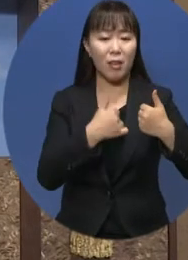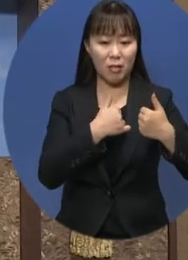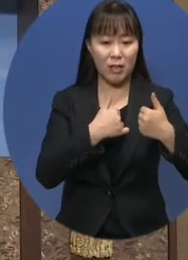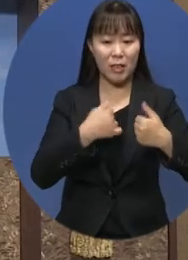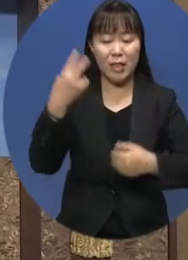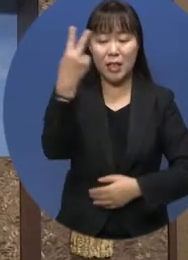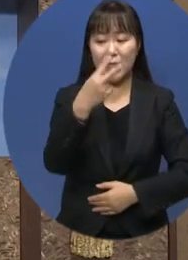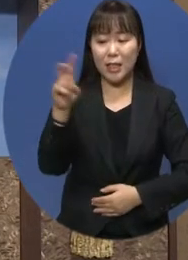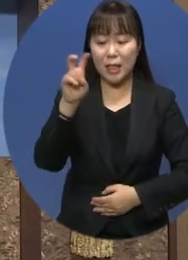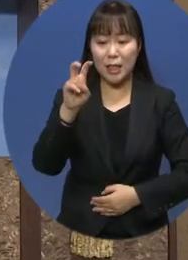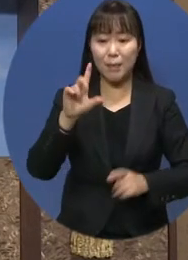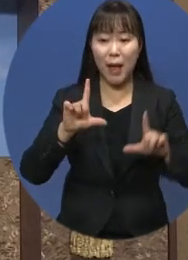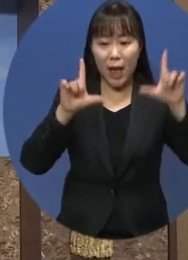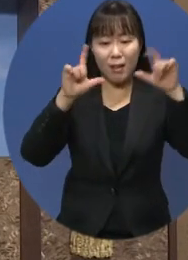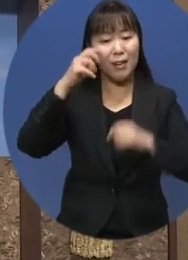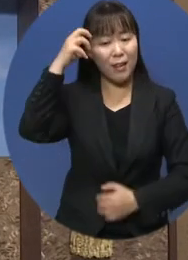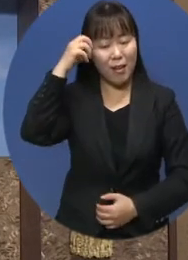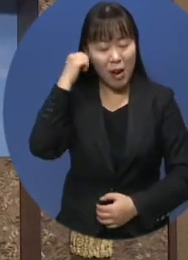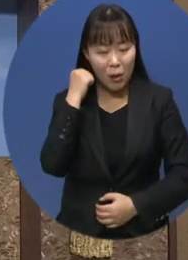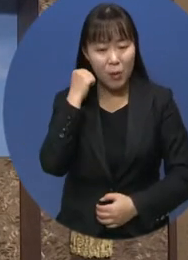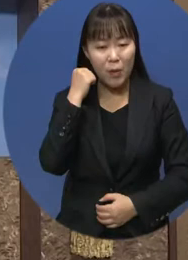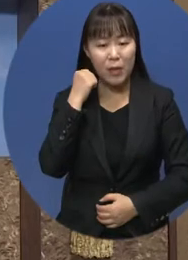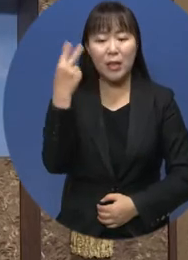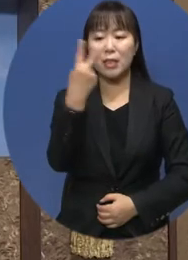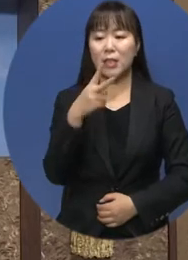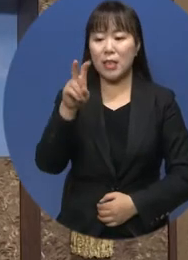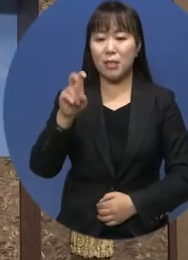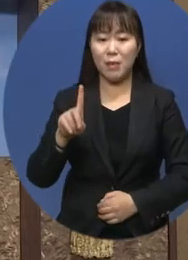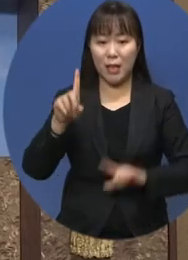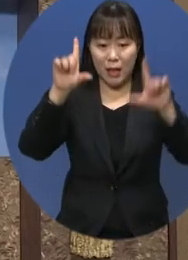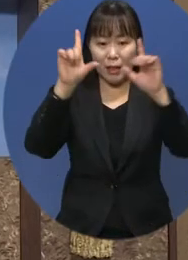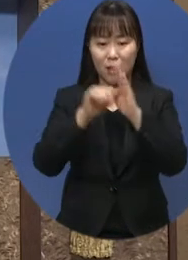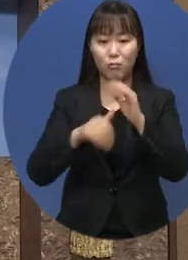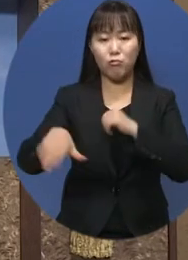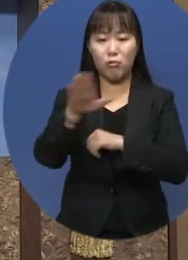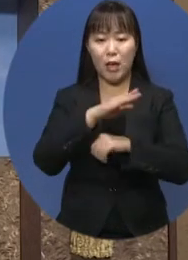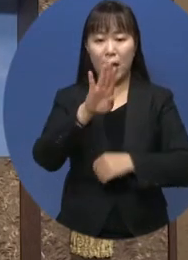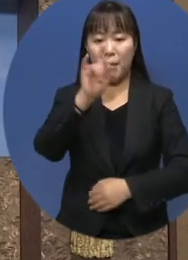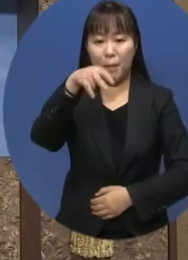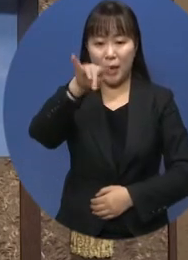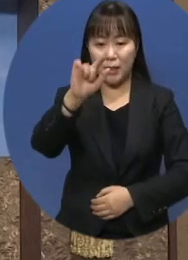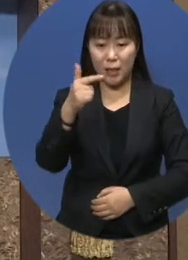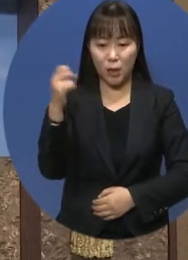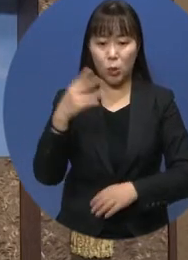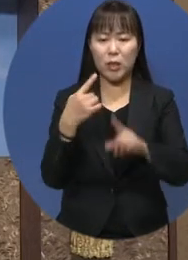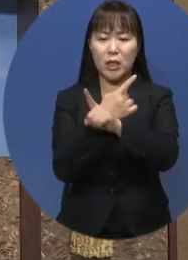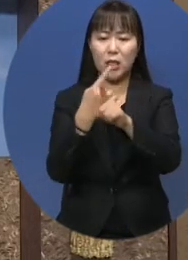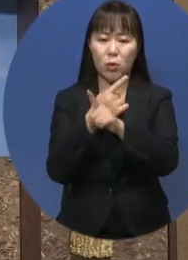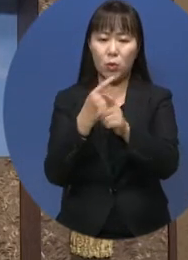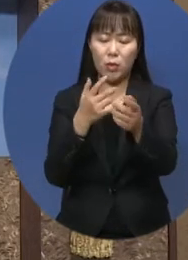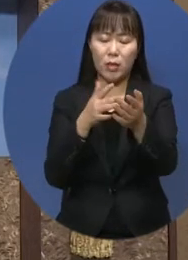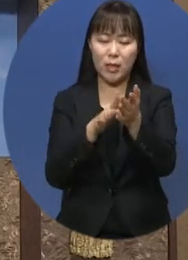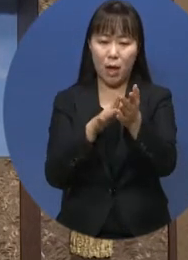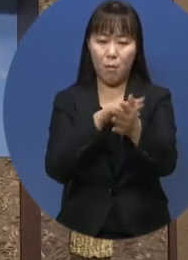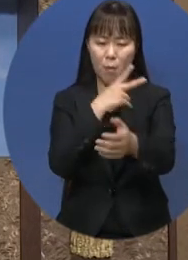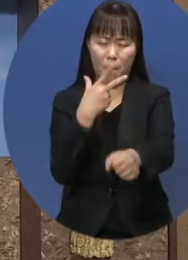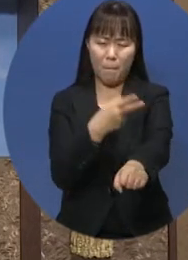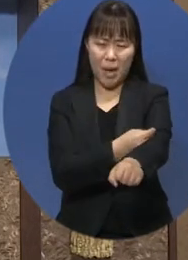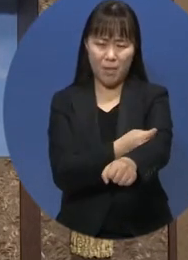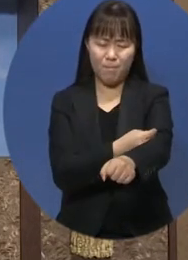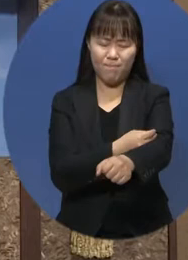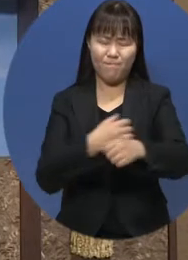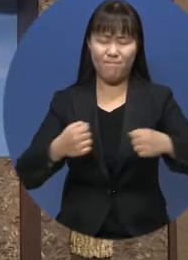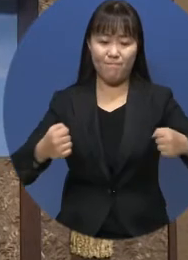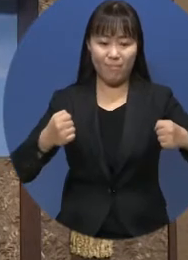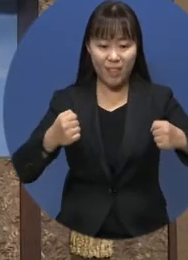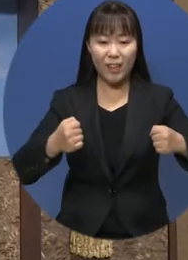2020 년 기억하면서 이제 2021년 은 우리가 백신과 치료제를 꼭 모두 다 맞고 회복해서